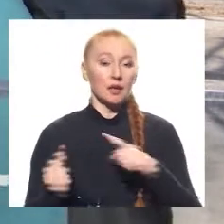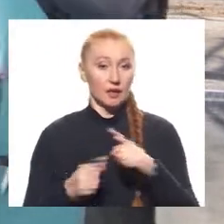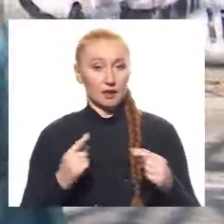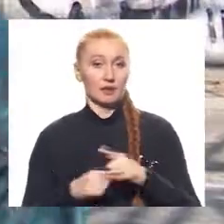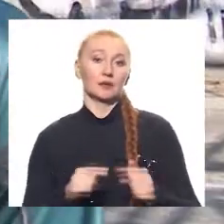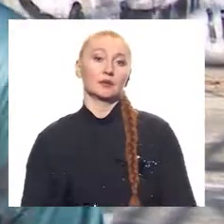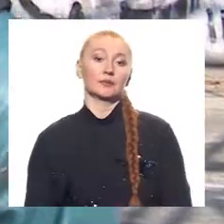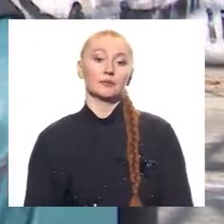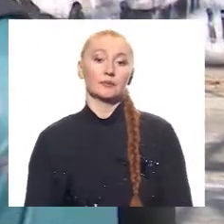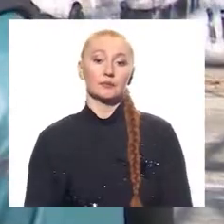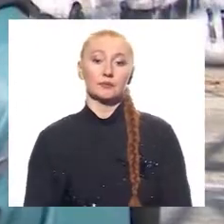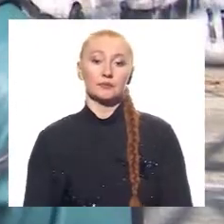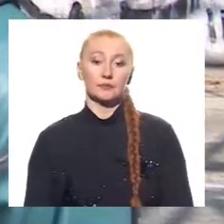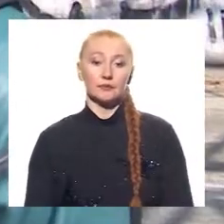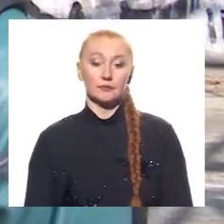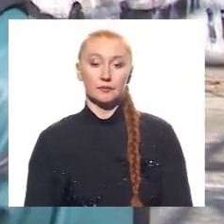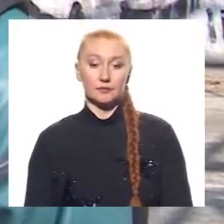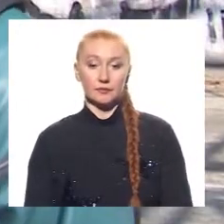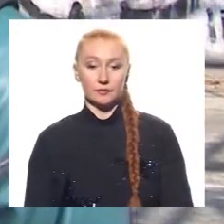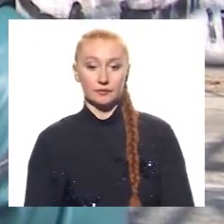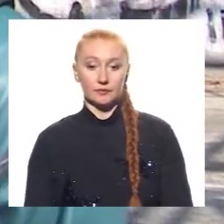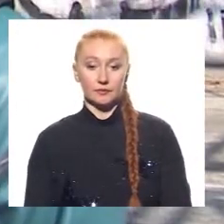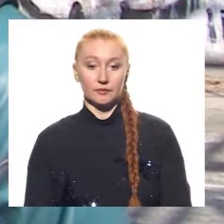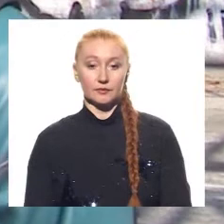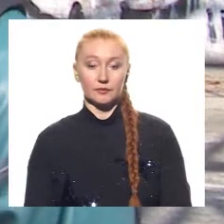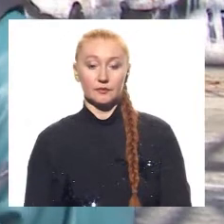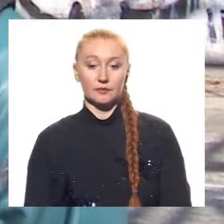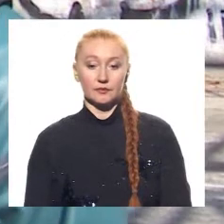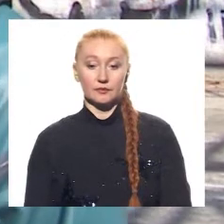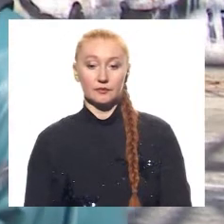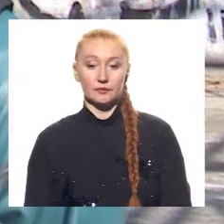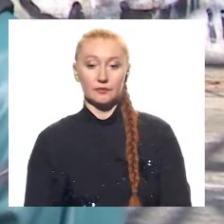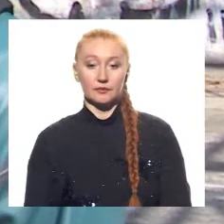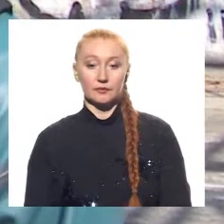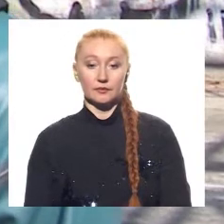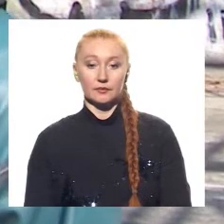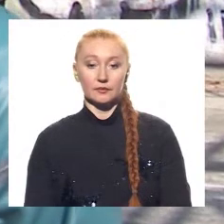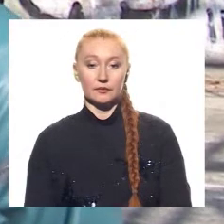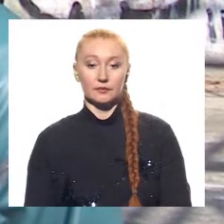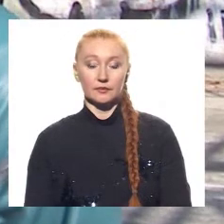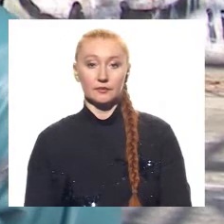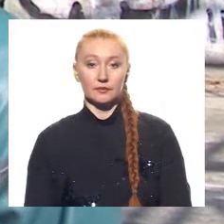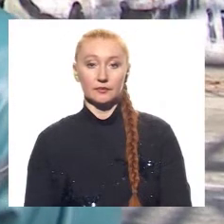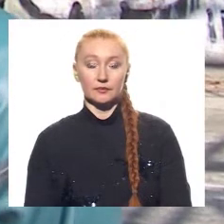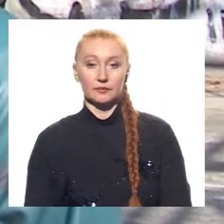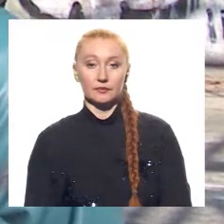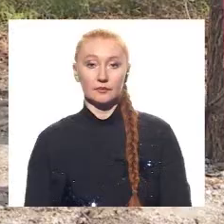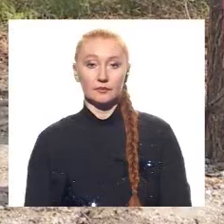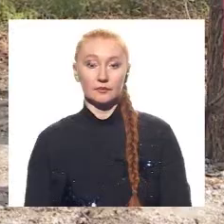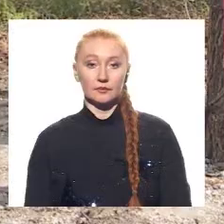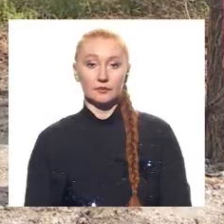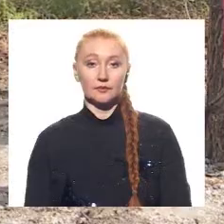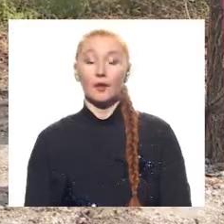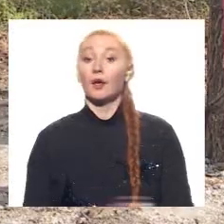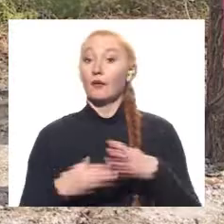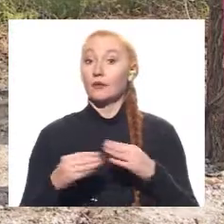всього. Берег був весь в мусорі і в ветках, в лісях. Тоже дуже багато всього.